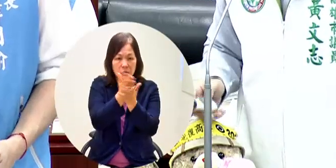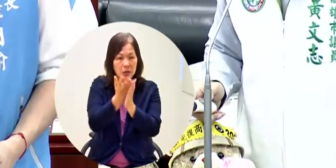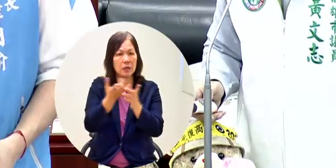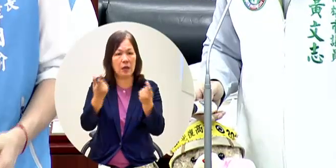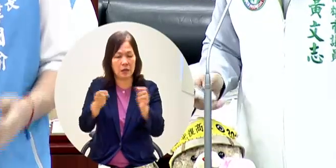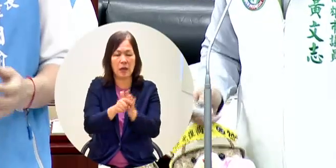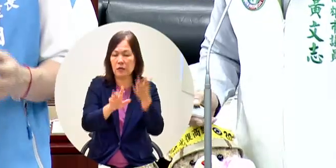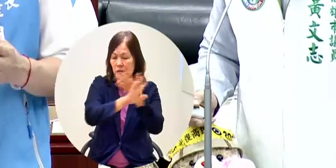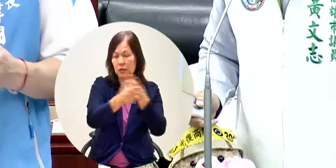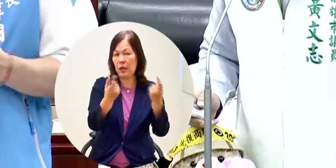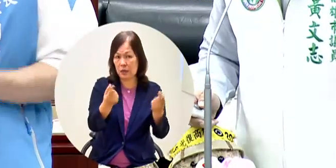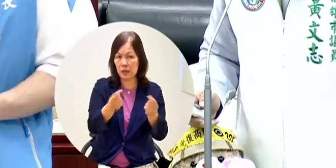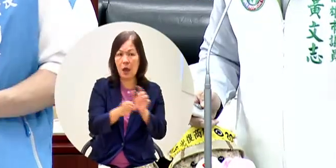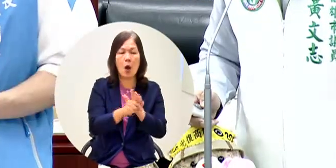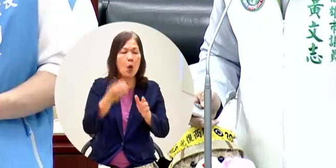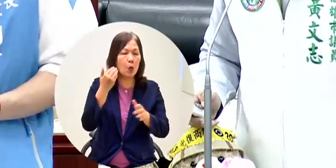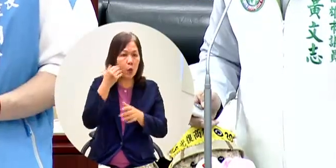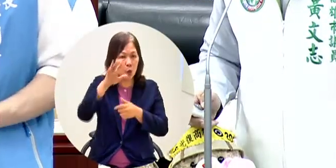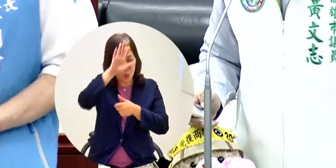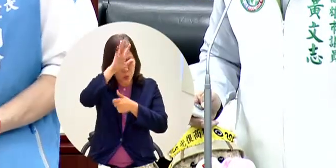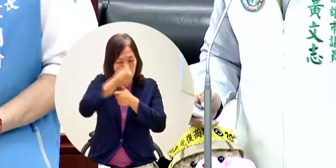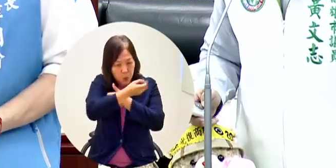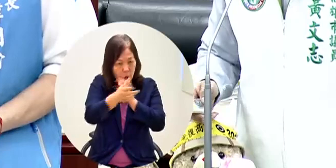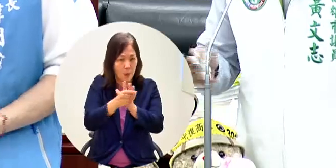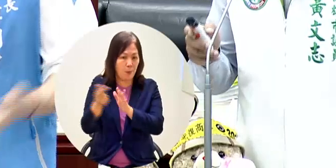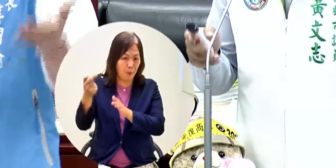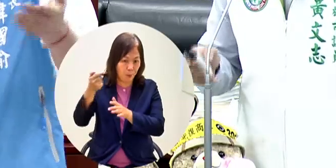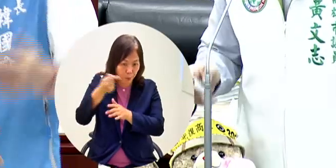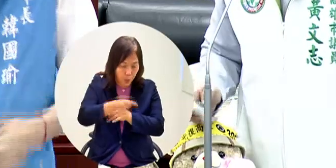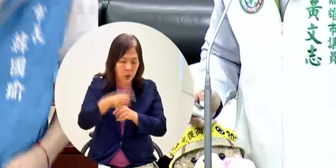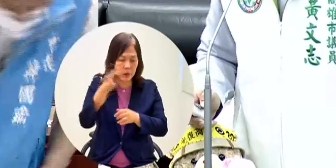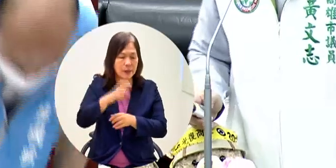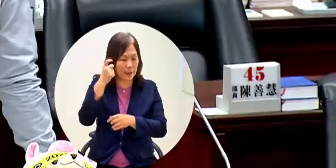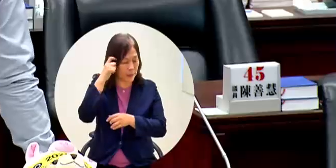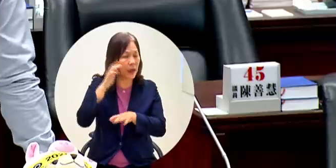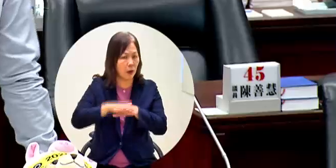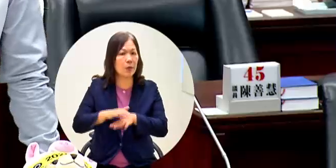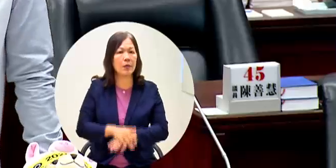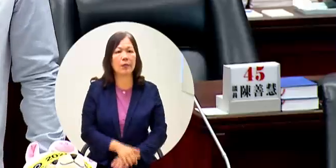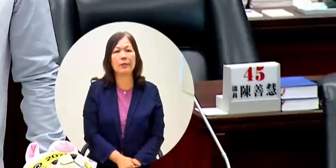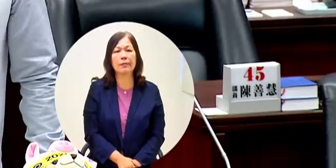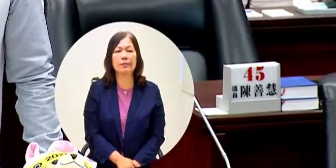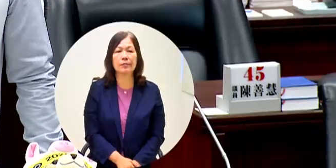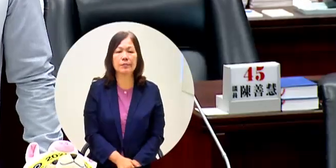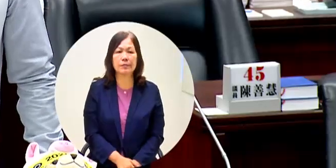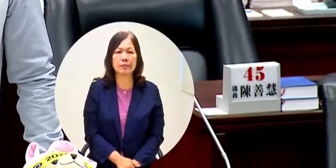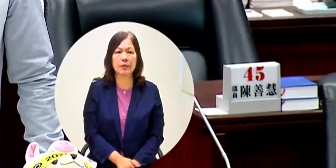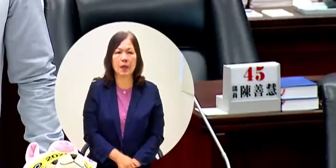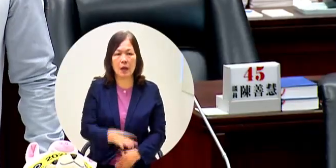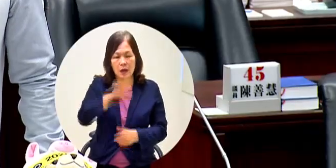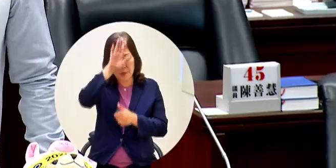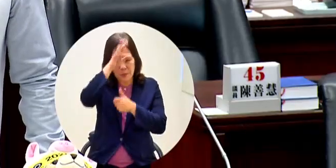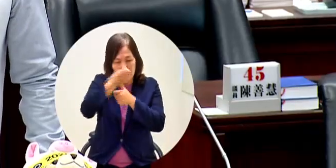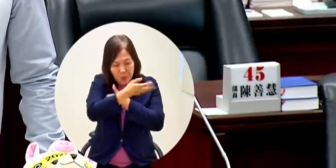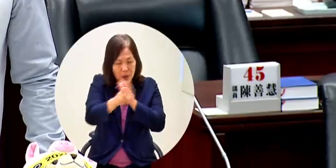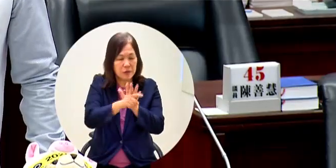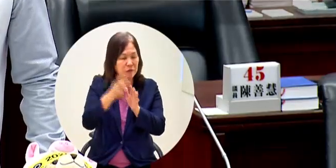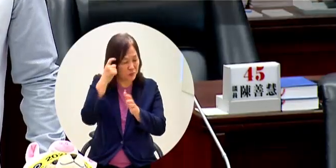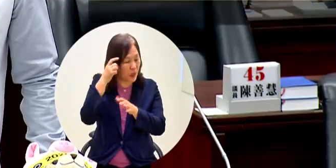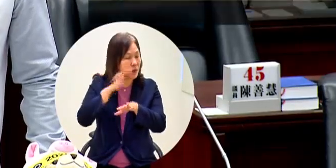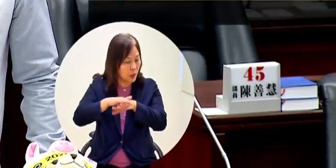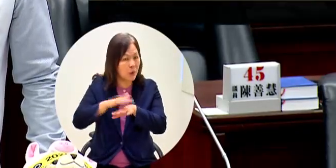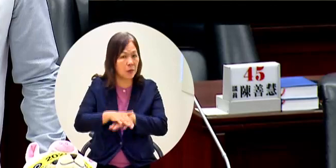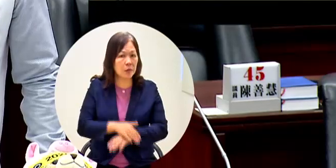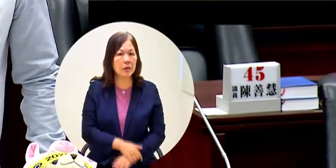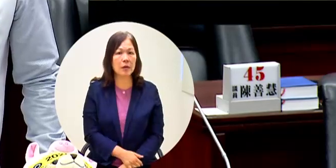市长，谢谢。 那如果疫情能够缓和下来，我们再来考量。 好，谢谢。 谢谢。 疫情缓和才要考虑了，所以